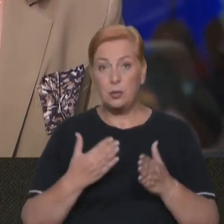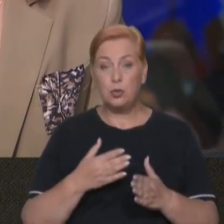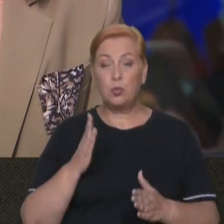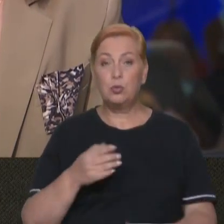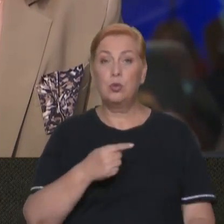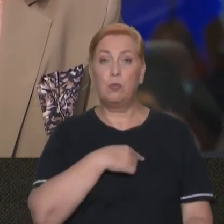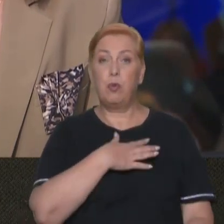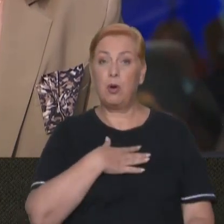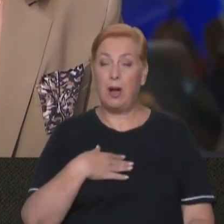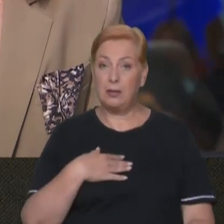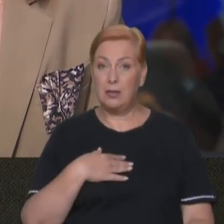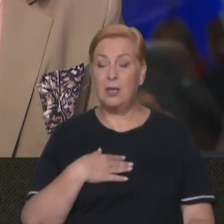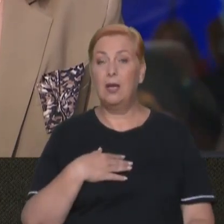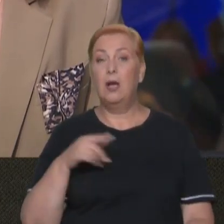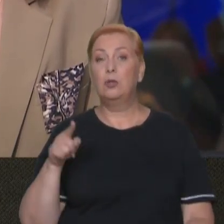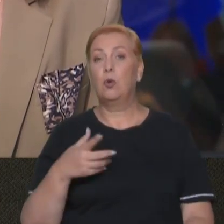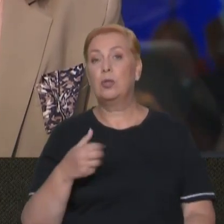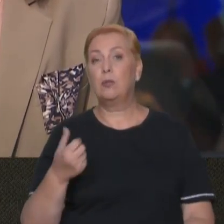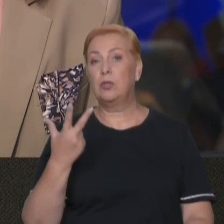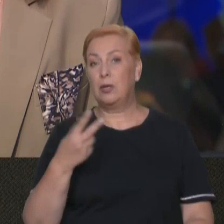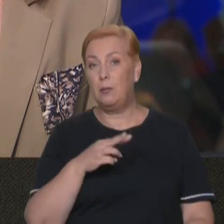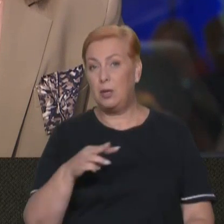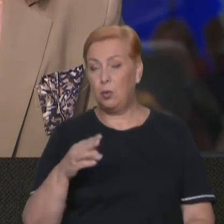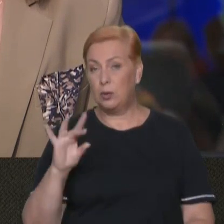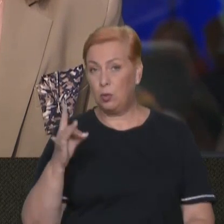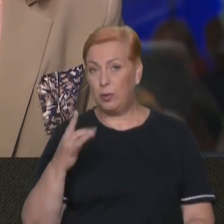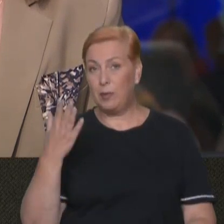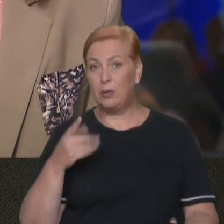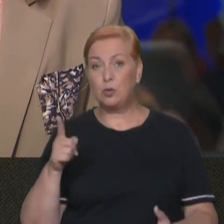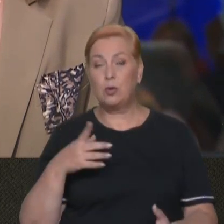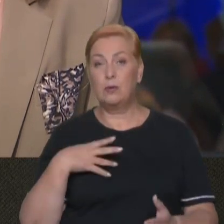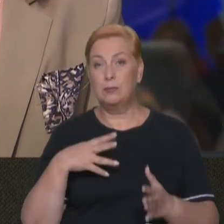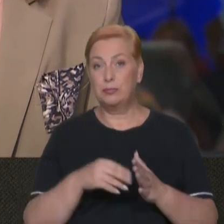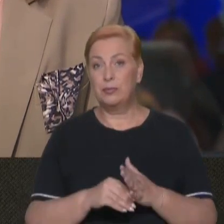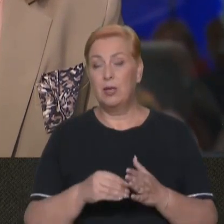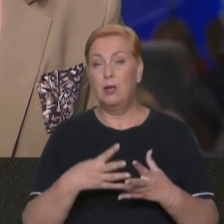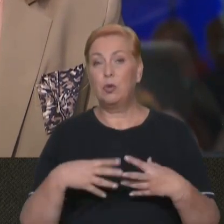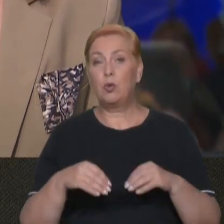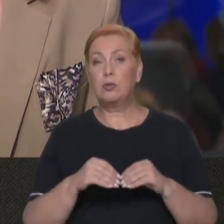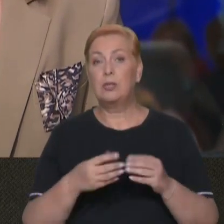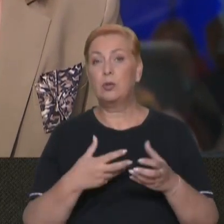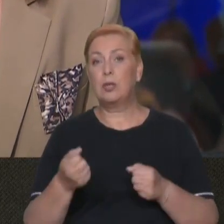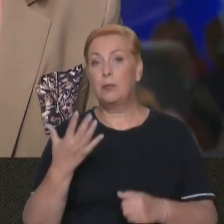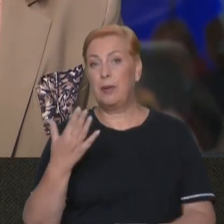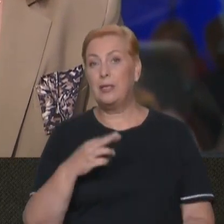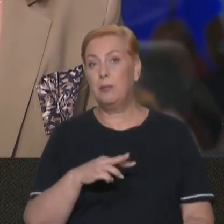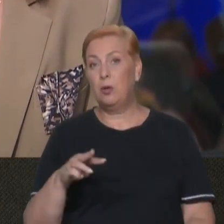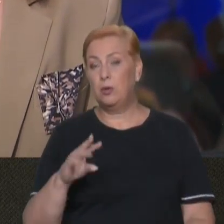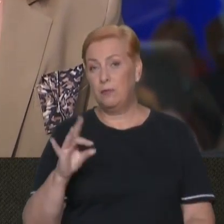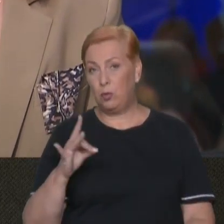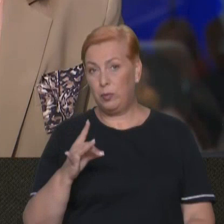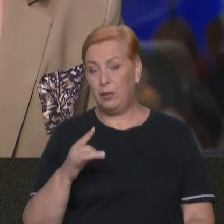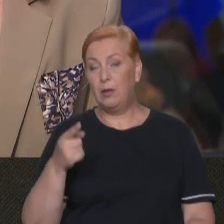поранені то вони отримують 3 млн рублів А якщо щось з ними трапиться то родина отримує 5 мільйонів робіт Тож ми розуміємо